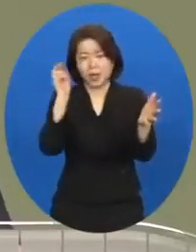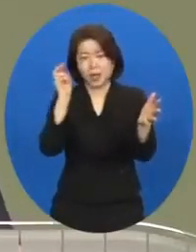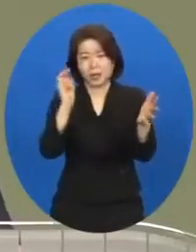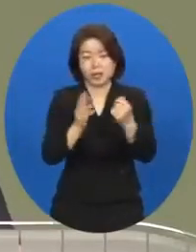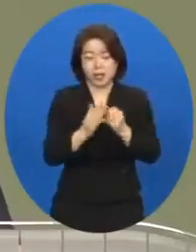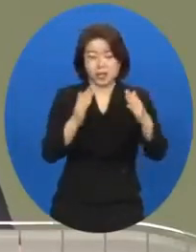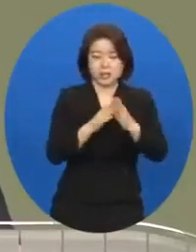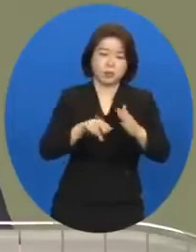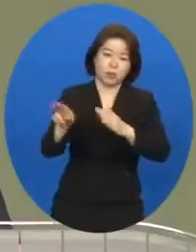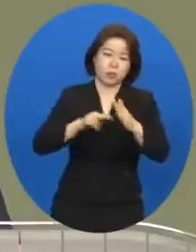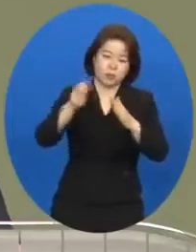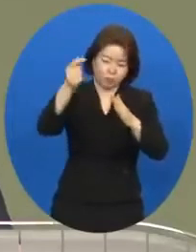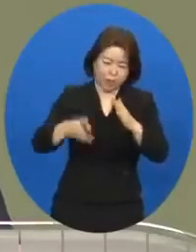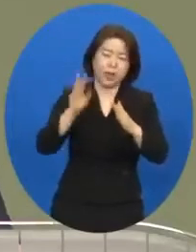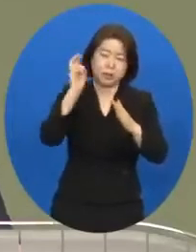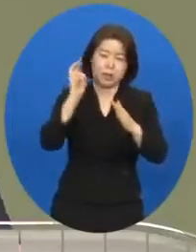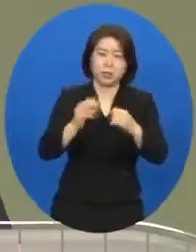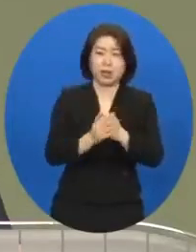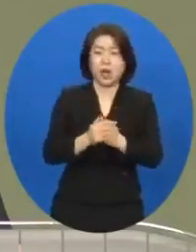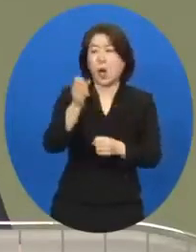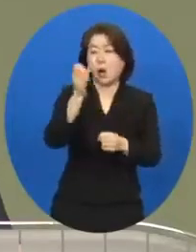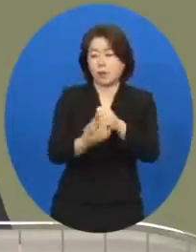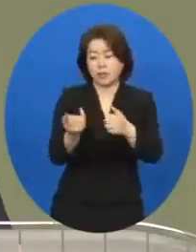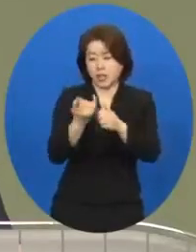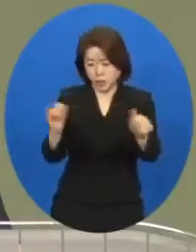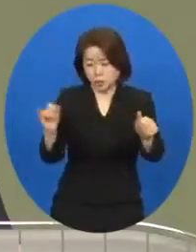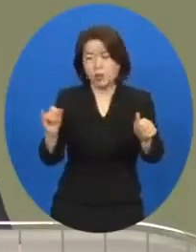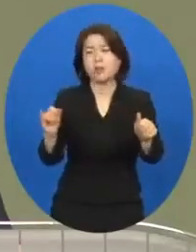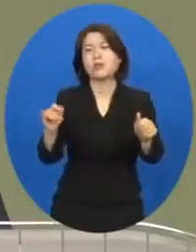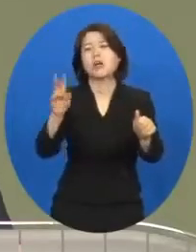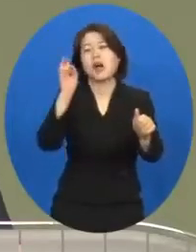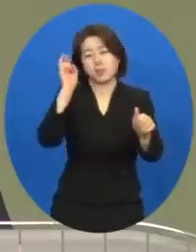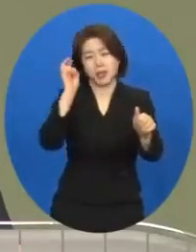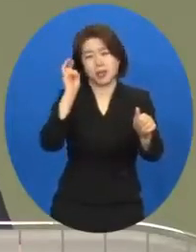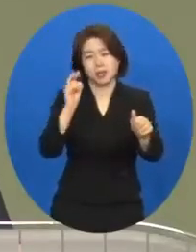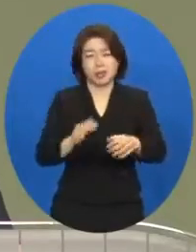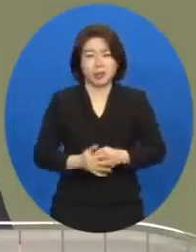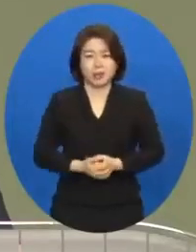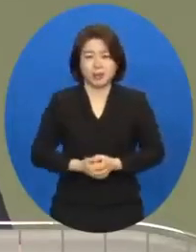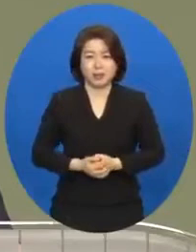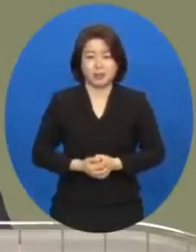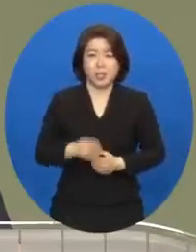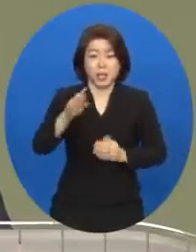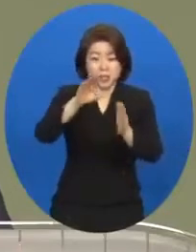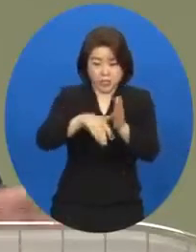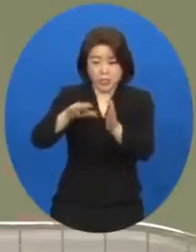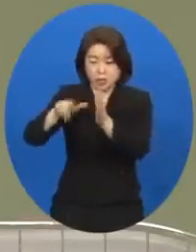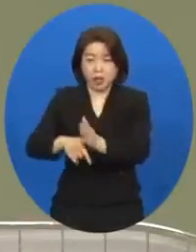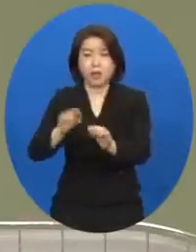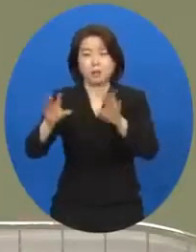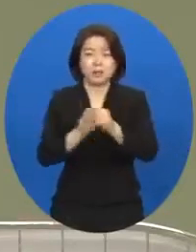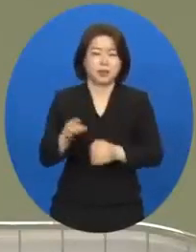집을 여러 번 뛰쳐나갔을 것이고 벌써 이혼을 한 상태에 있었을 것입니다. 그때마다